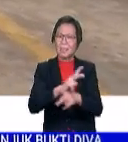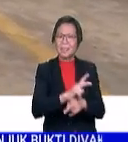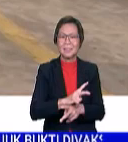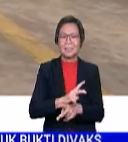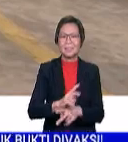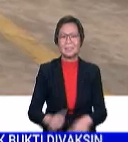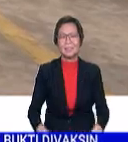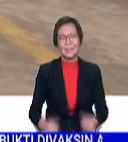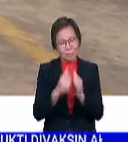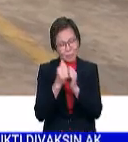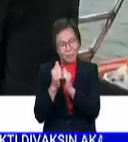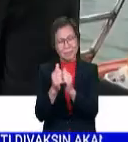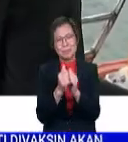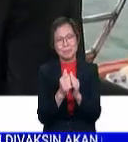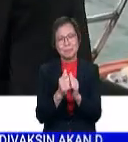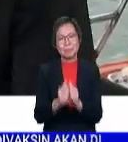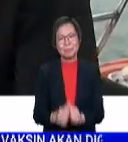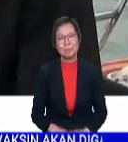sekali sama-sama.